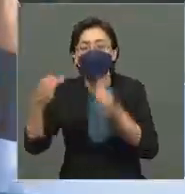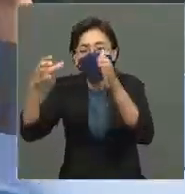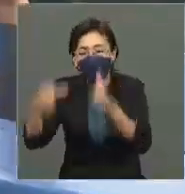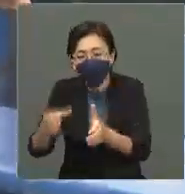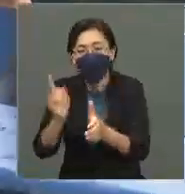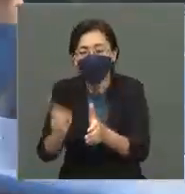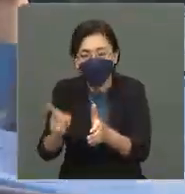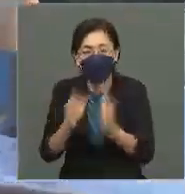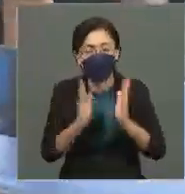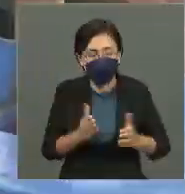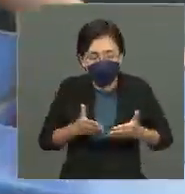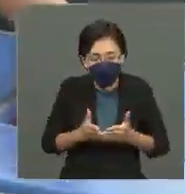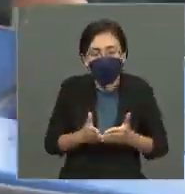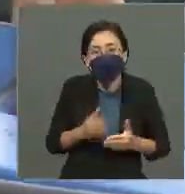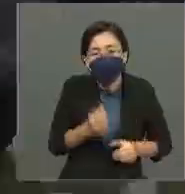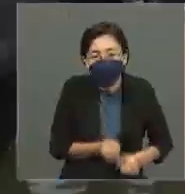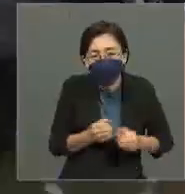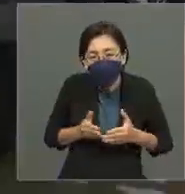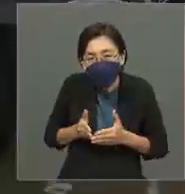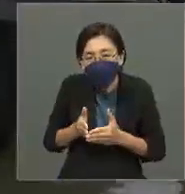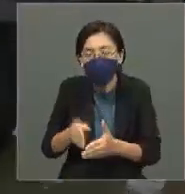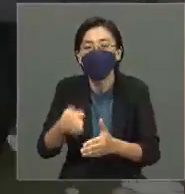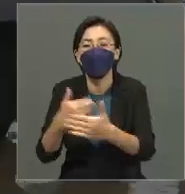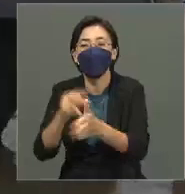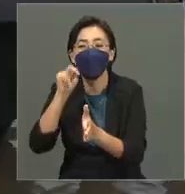จำจุดเพื่อให้ชาวบ้านนั้นเข้าไปใช้บริการได้ครับ